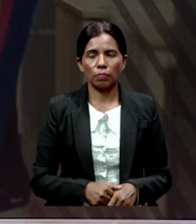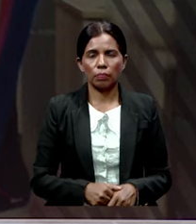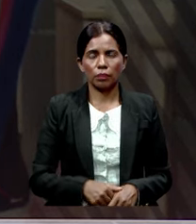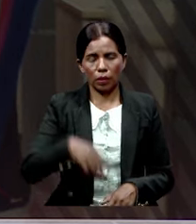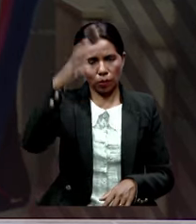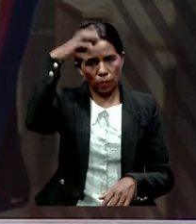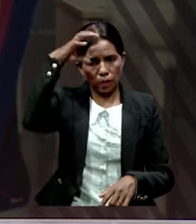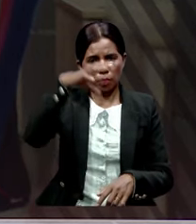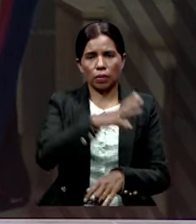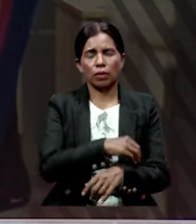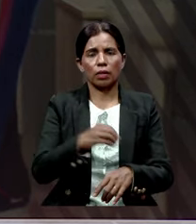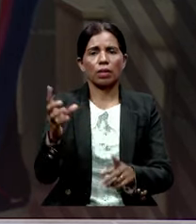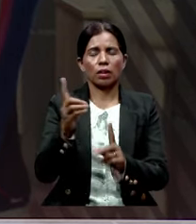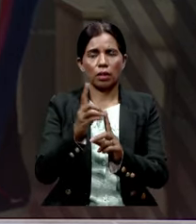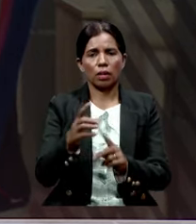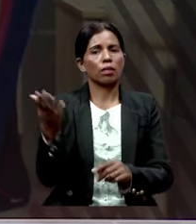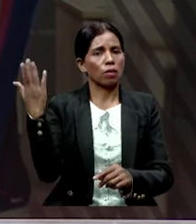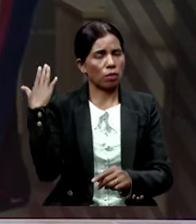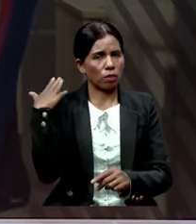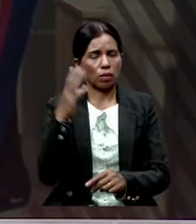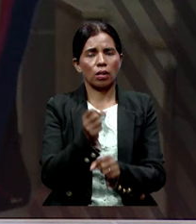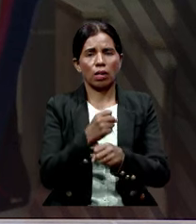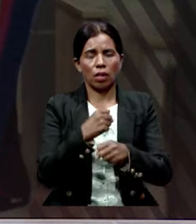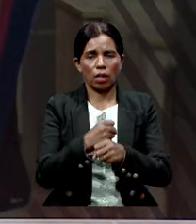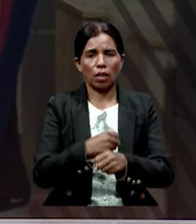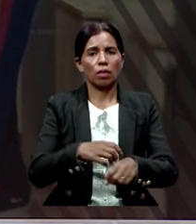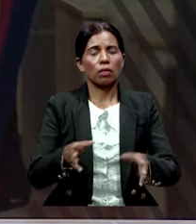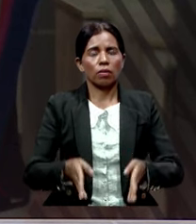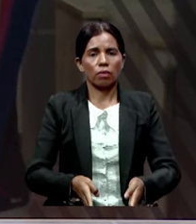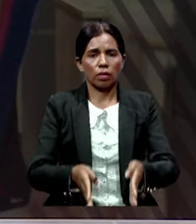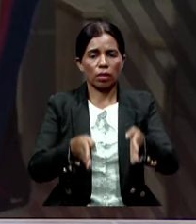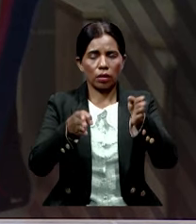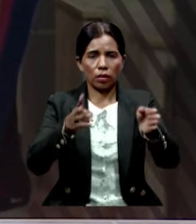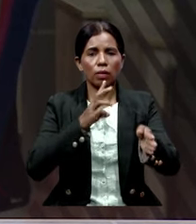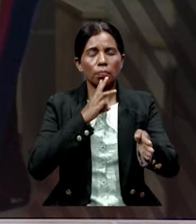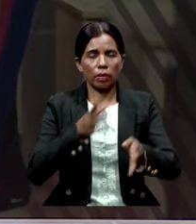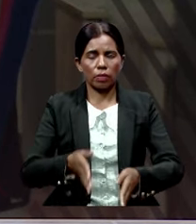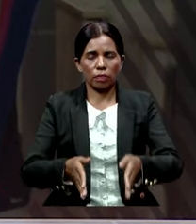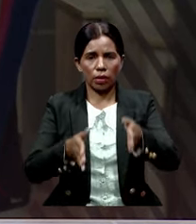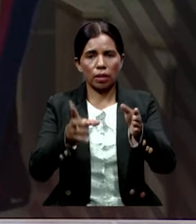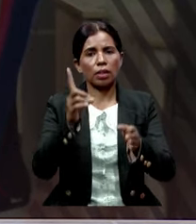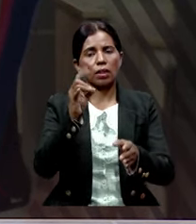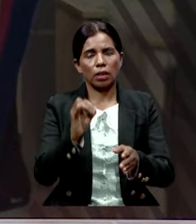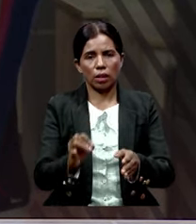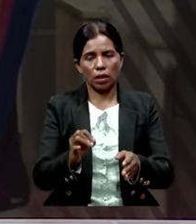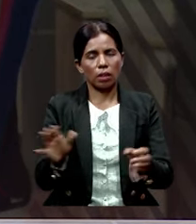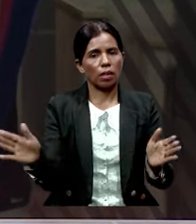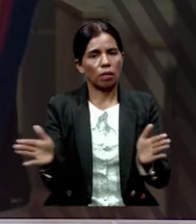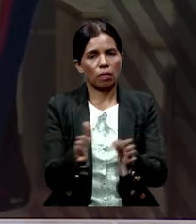Udang bot tembe acontece iha lorong Herakliba, halo valeta barak iha capital Dili intu pidu.